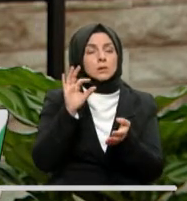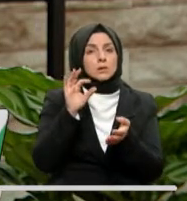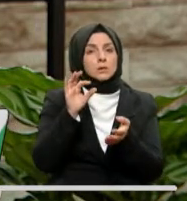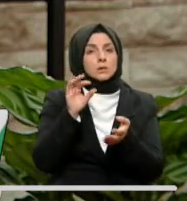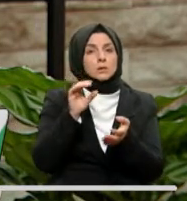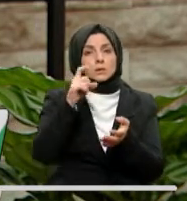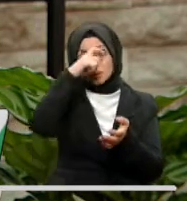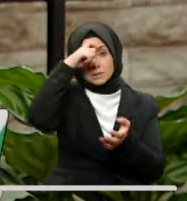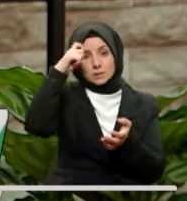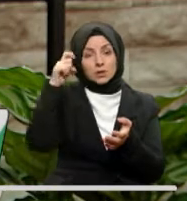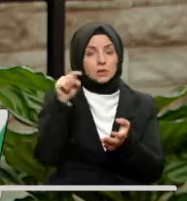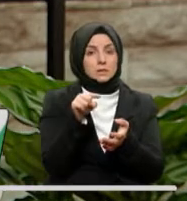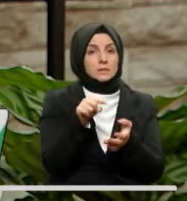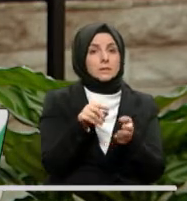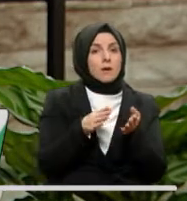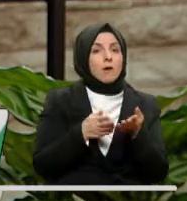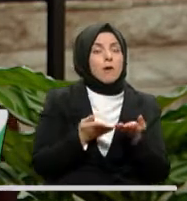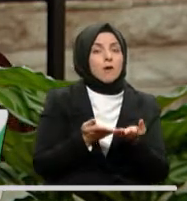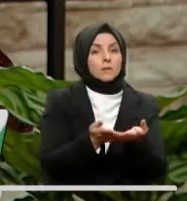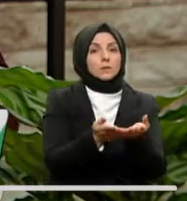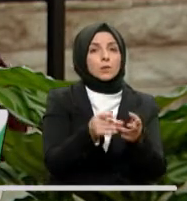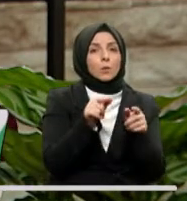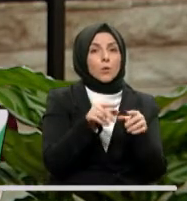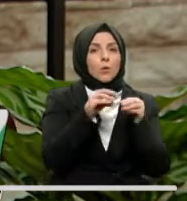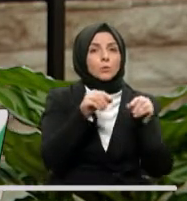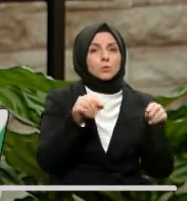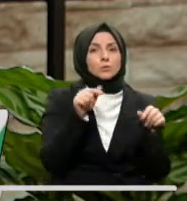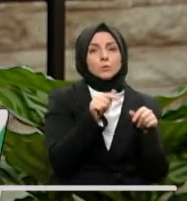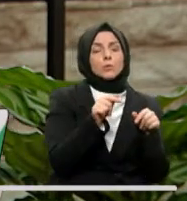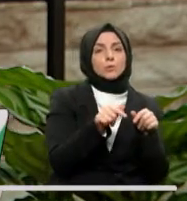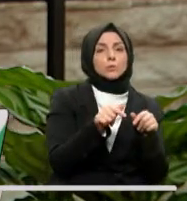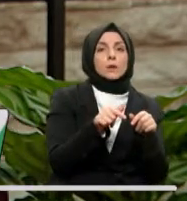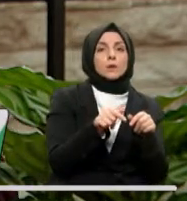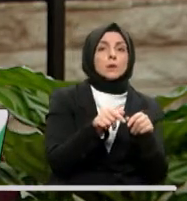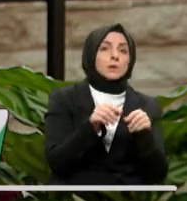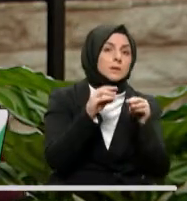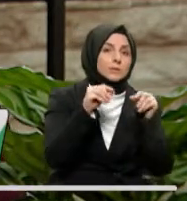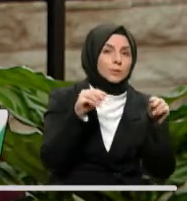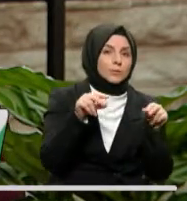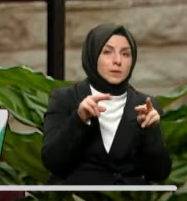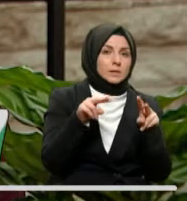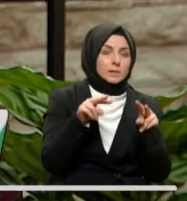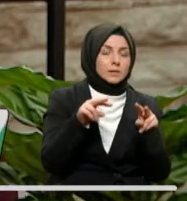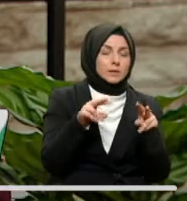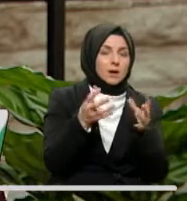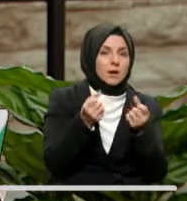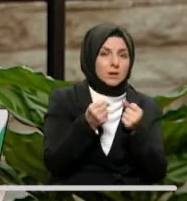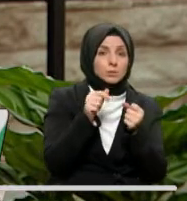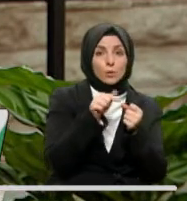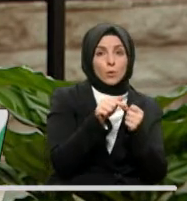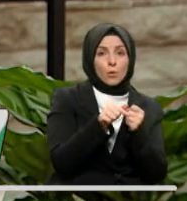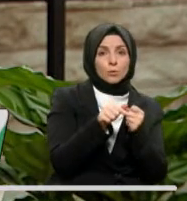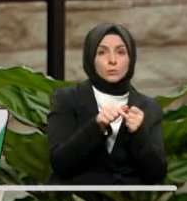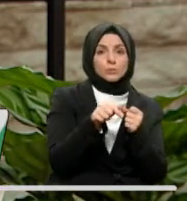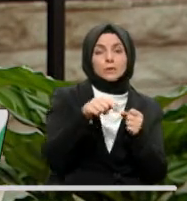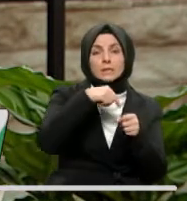muz kabuklarını o bilendir parçaladıktan sonra blenderı attığınız zaman Paramparça oluyor Aynı çay gibi oluyor Ondan sonra ne yapıyorsunuz birlikte su ve